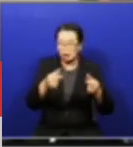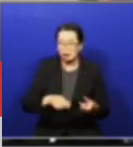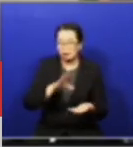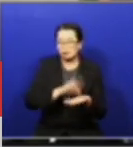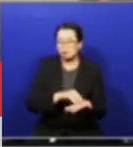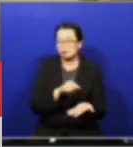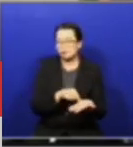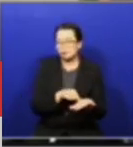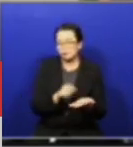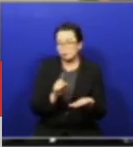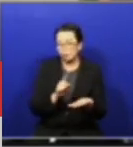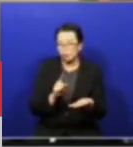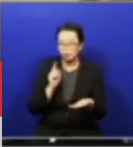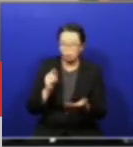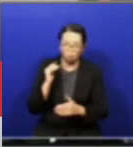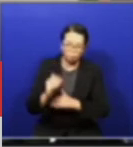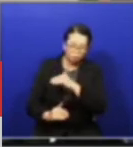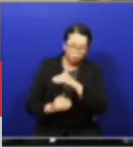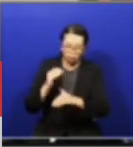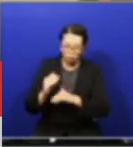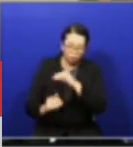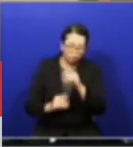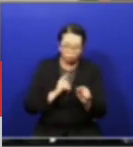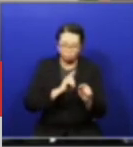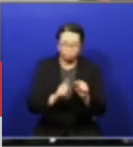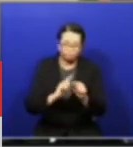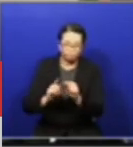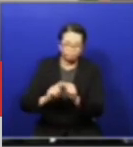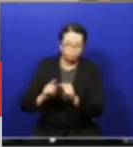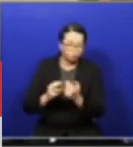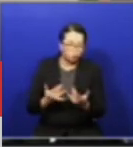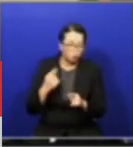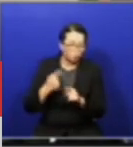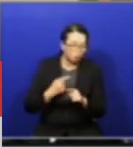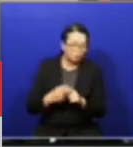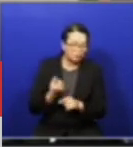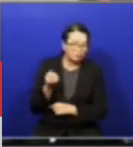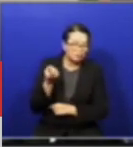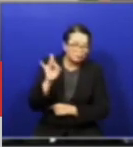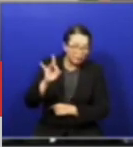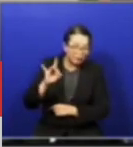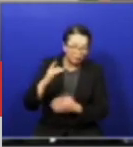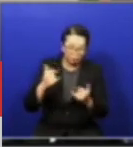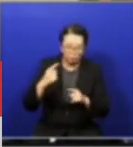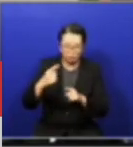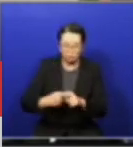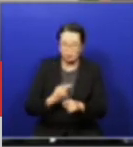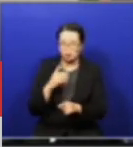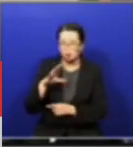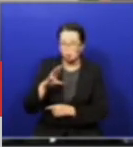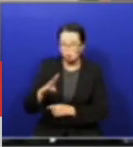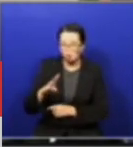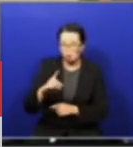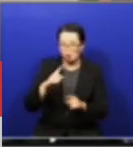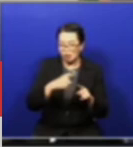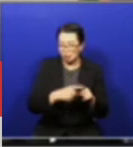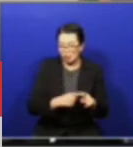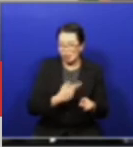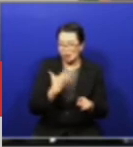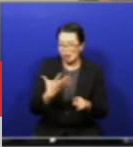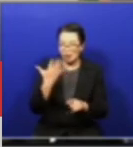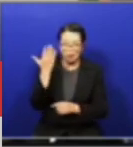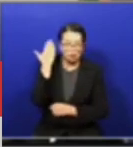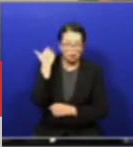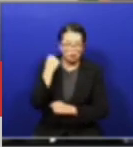อยู่ว่าจะต้องพัฒนาโน่นนี่นั่นจนกระทั่งเมื่อเดือนนี่เดือนอะไรท่านประธานครับมิถุนายนพฤษภาเดือนที่แล้ว